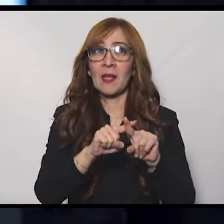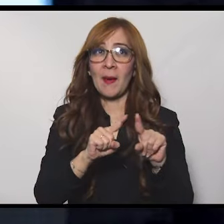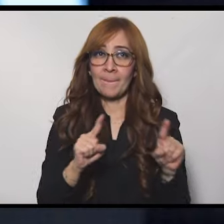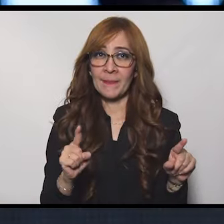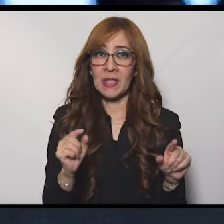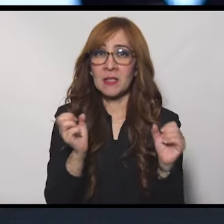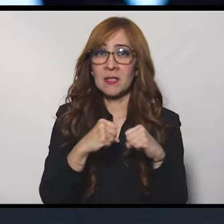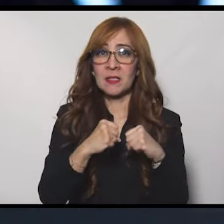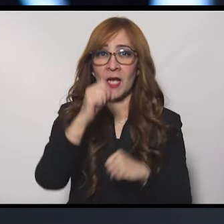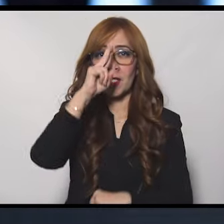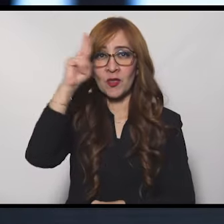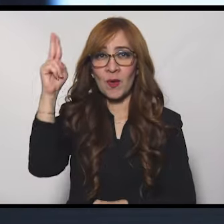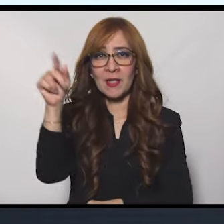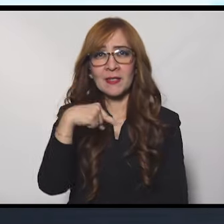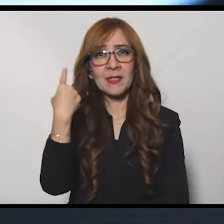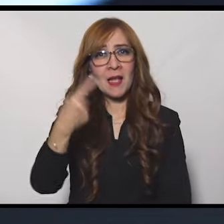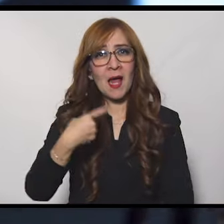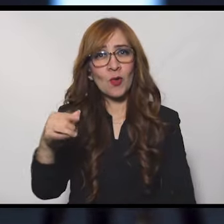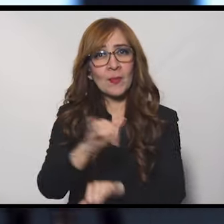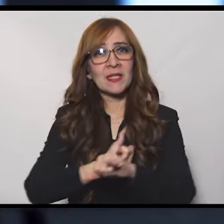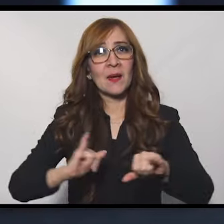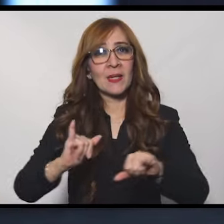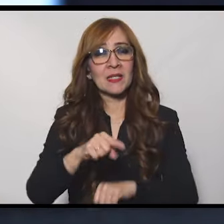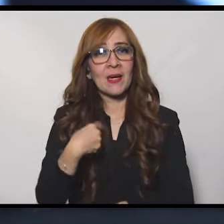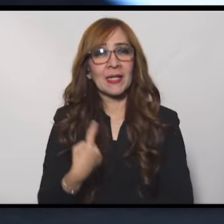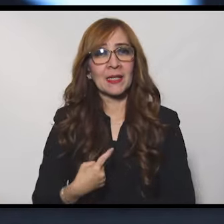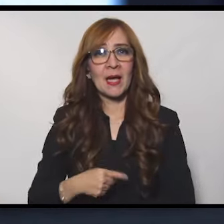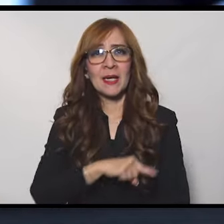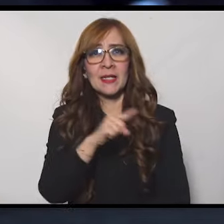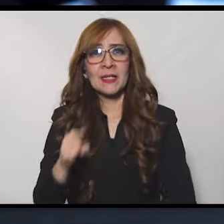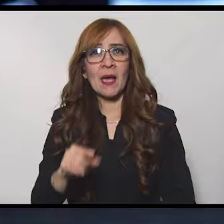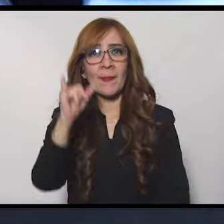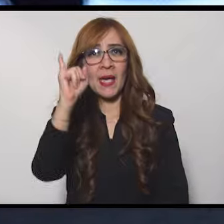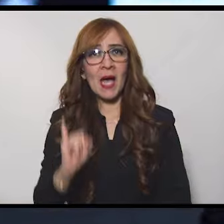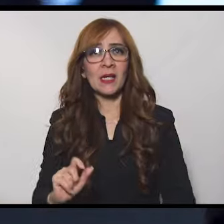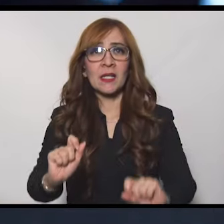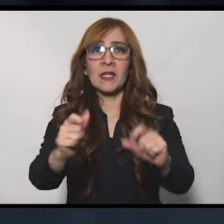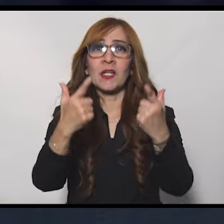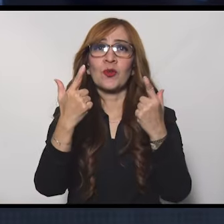Tuhan selalu ada bersama-sama dengan kita sampai dengan akhir hayat kita.